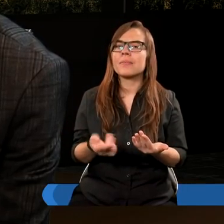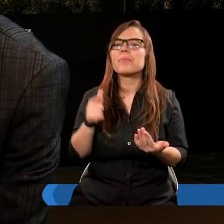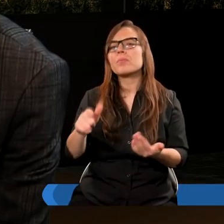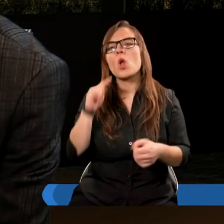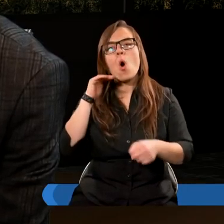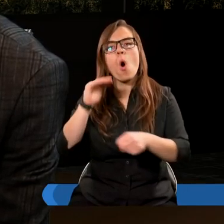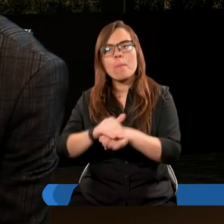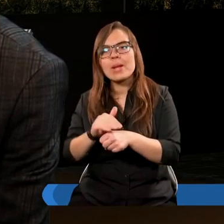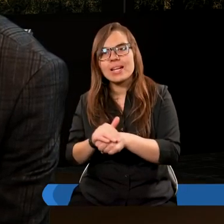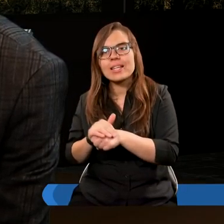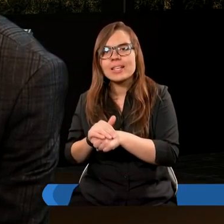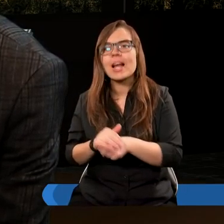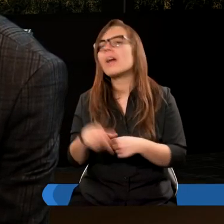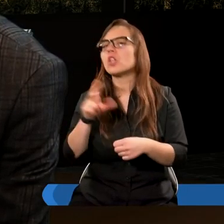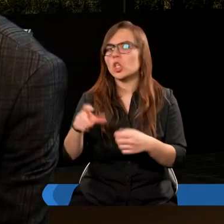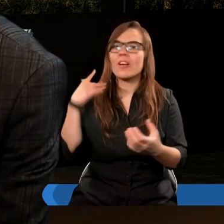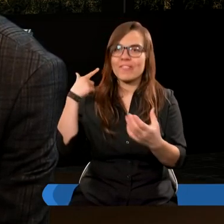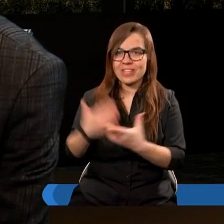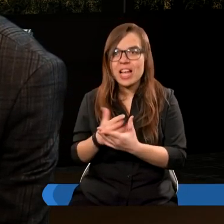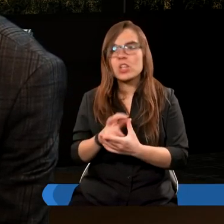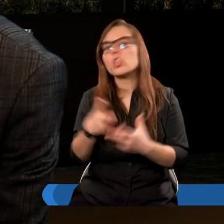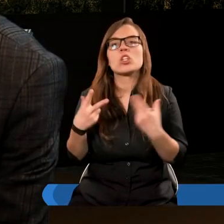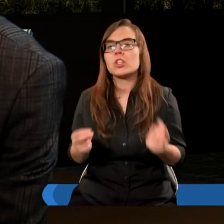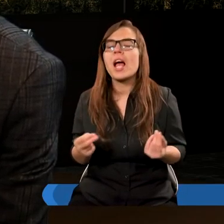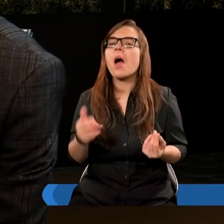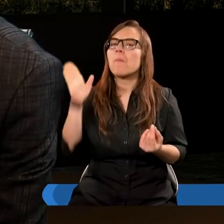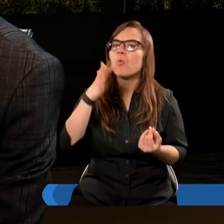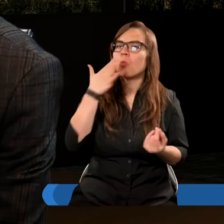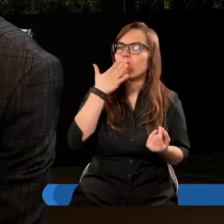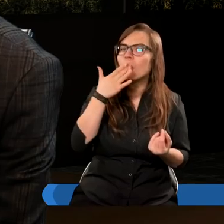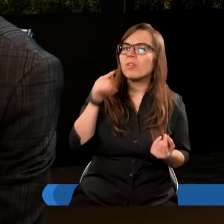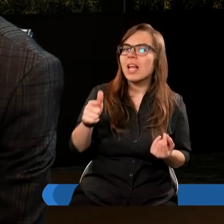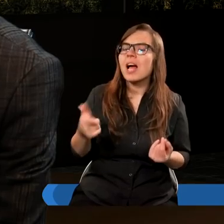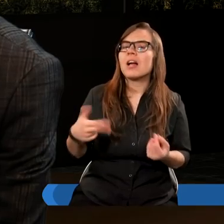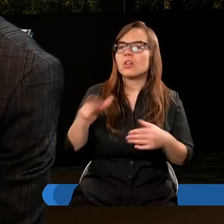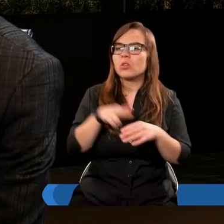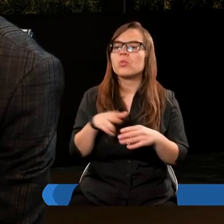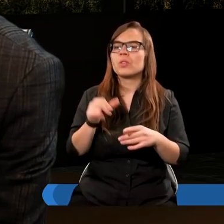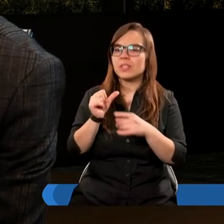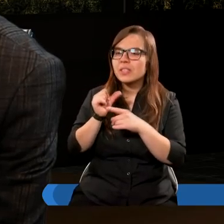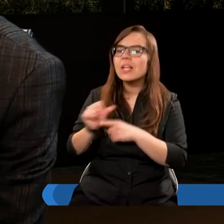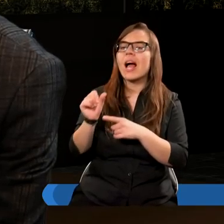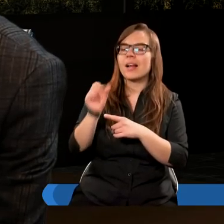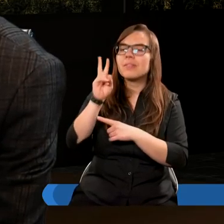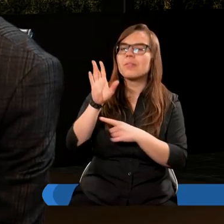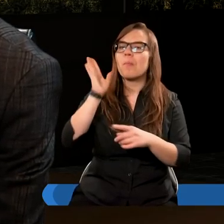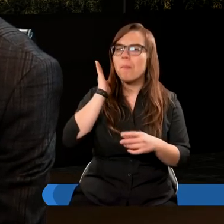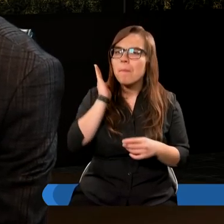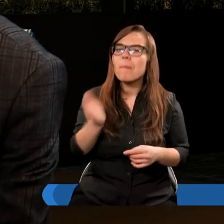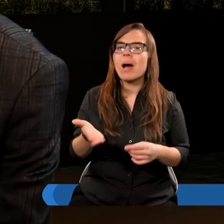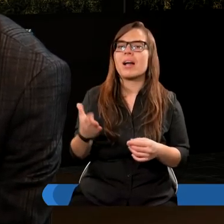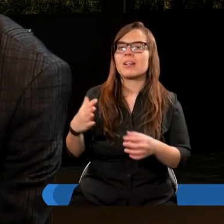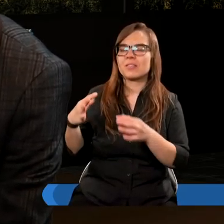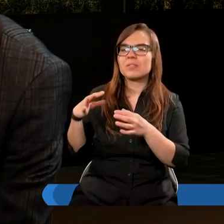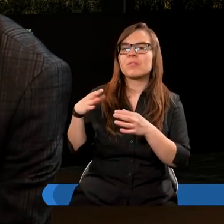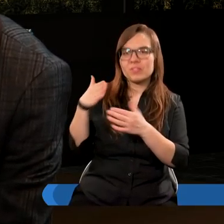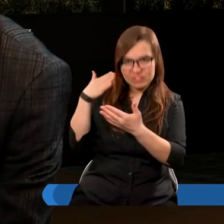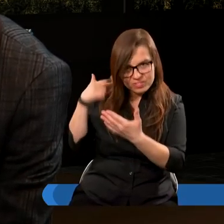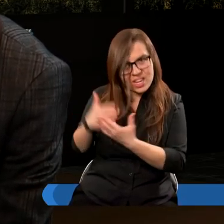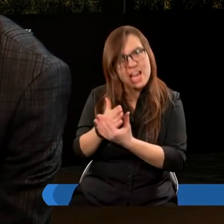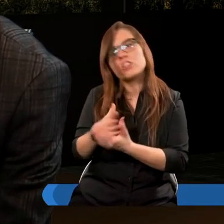obietnicami, czy my w nie wierzymy, czy nie. Bóg mówi, ten, kto wierzy w Jezusa, który będzie wierzył w Niego do